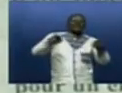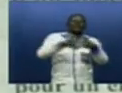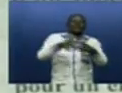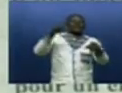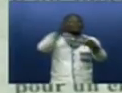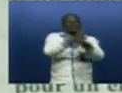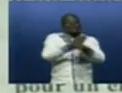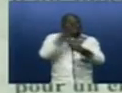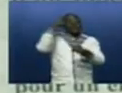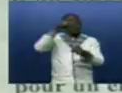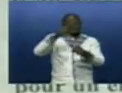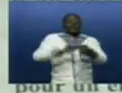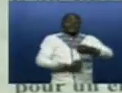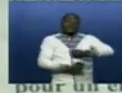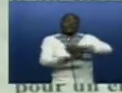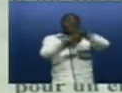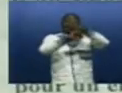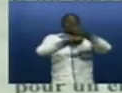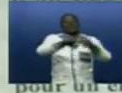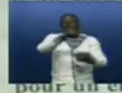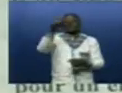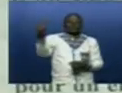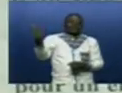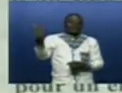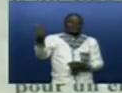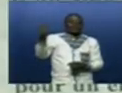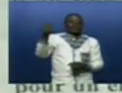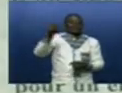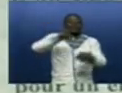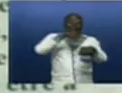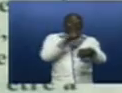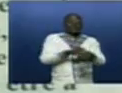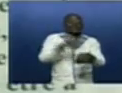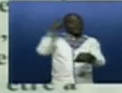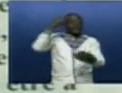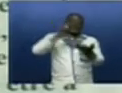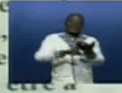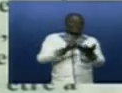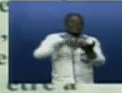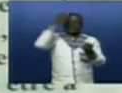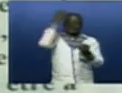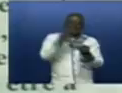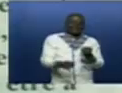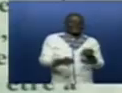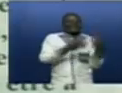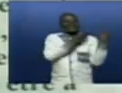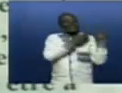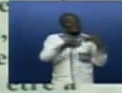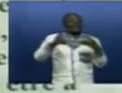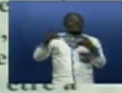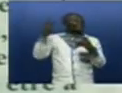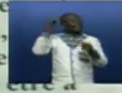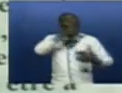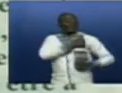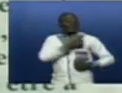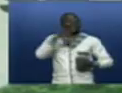sur la sécurité d'ailleurs. Car le temps n'est plus au discours sans fin depuis que des civils et des soldats burkinabés